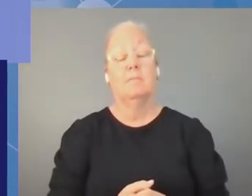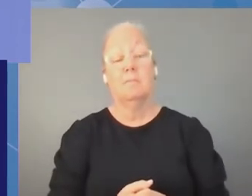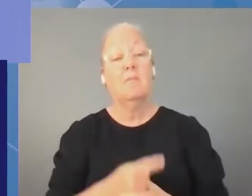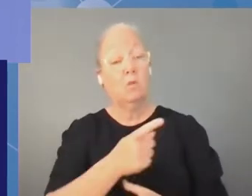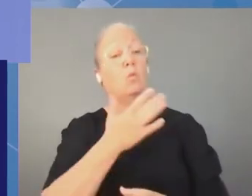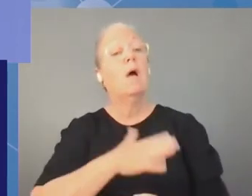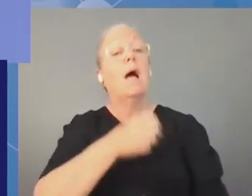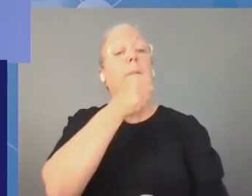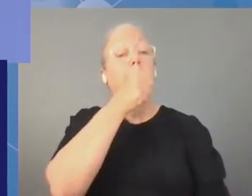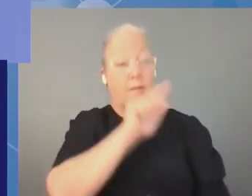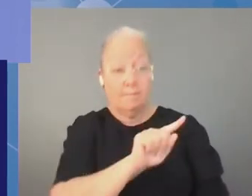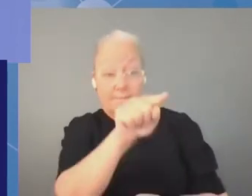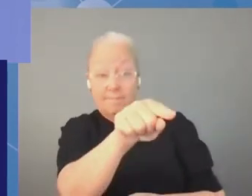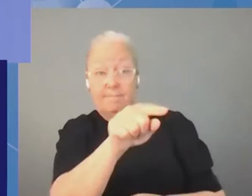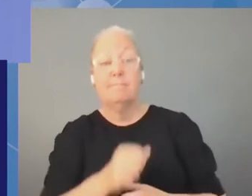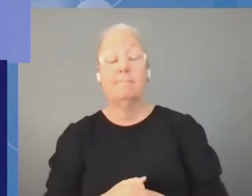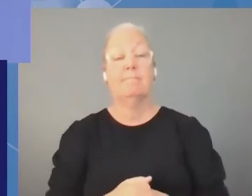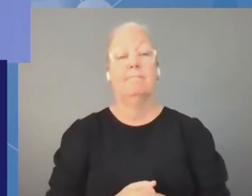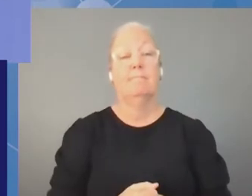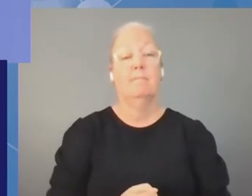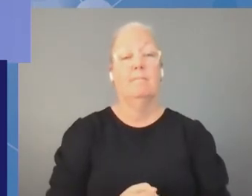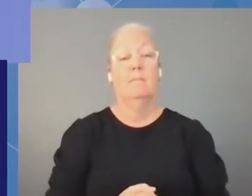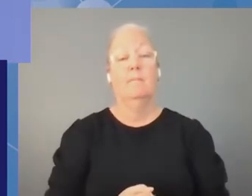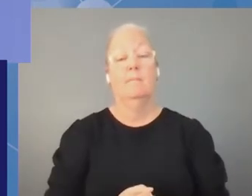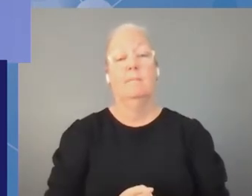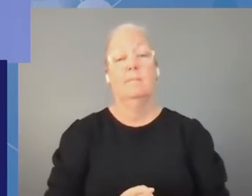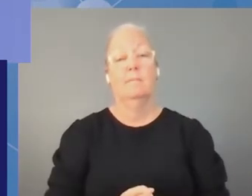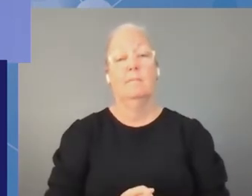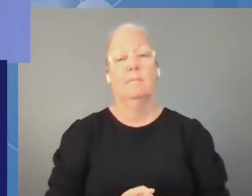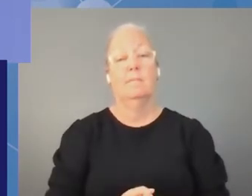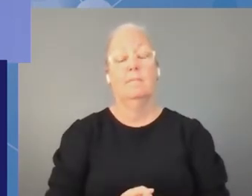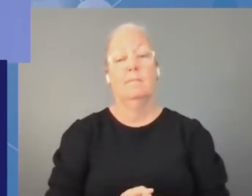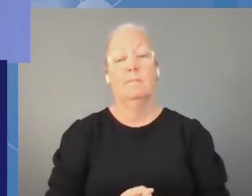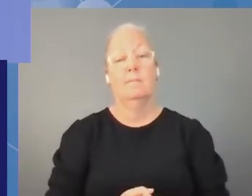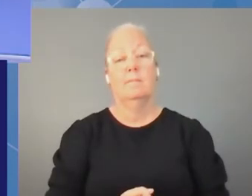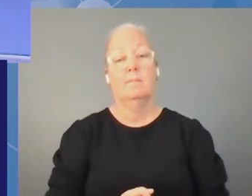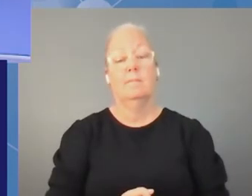在这里有一位可以走过去到麦克风那边。